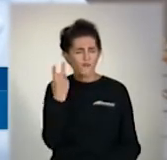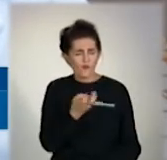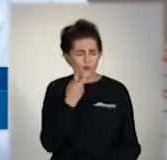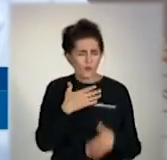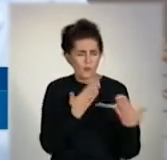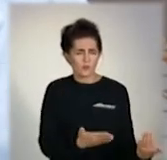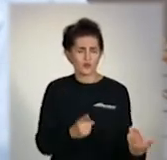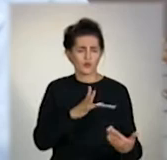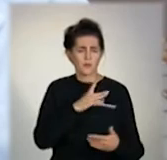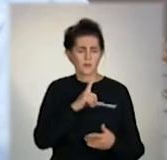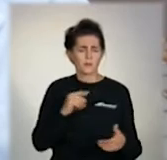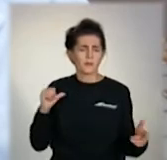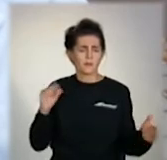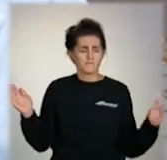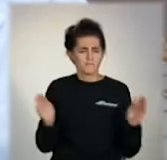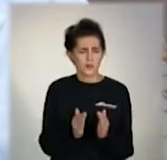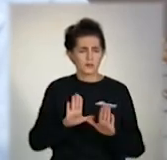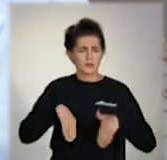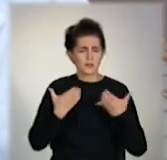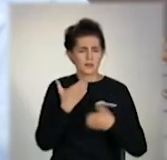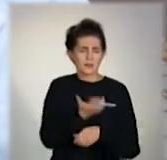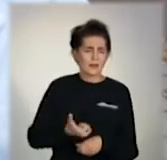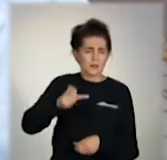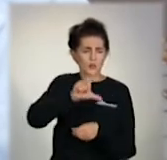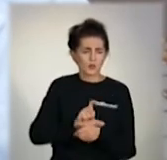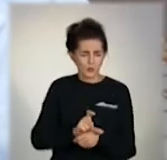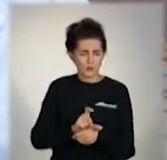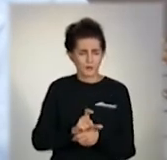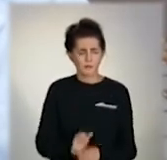мінімальна стресова нагрузка та